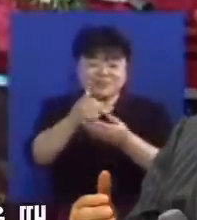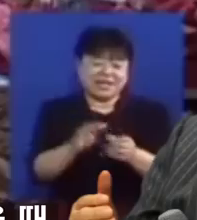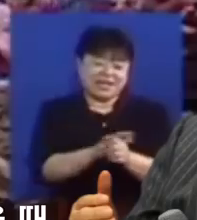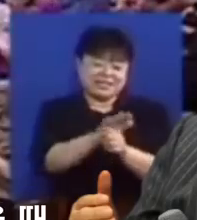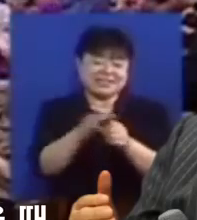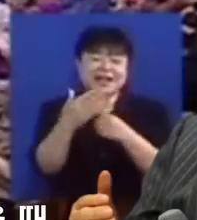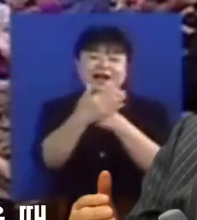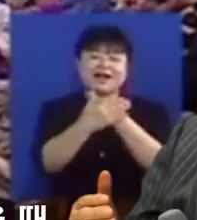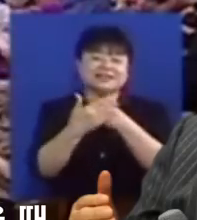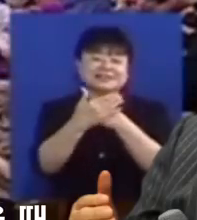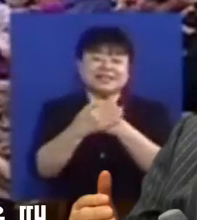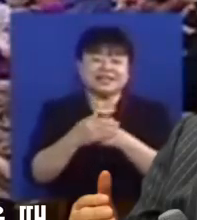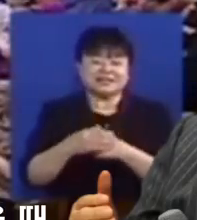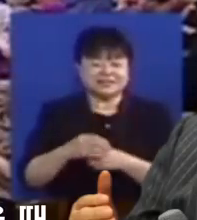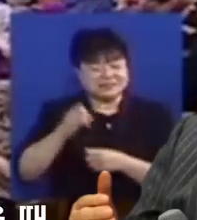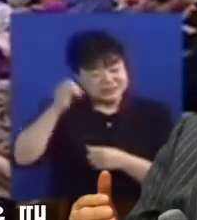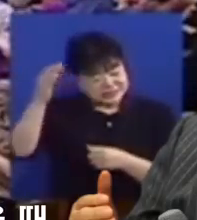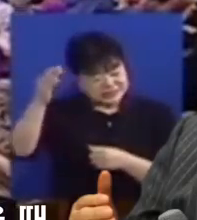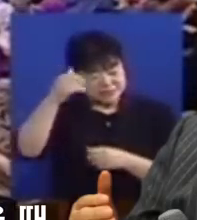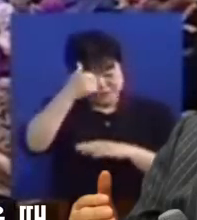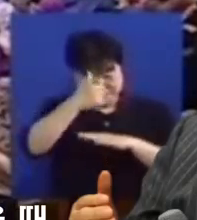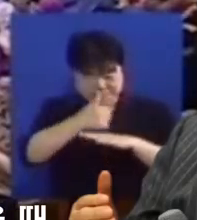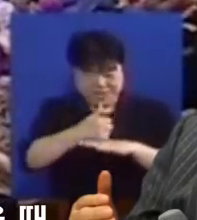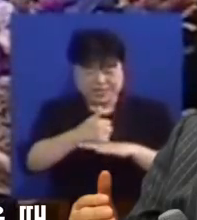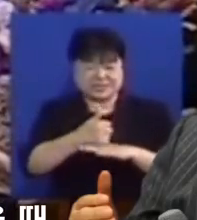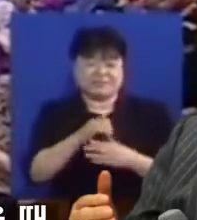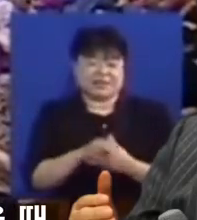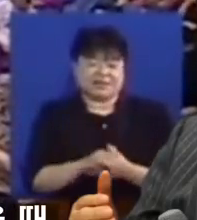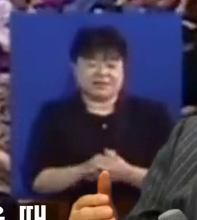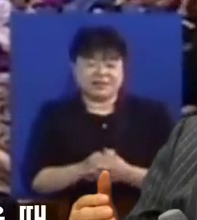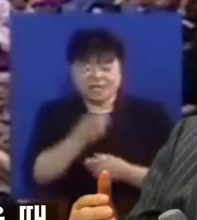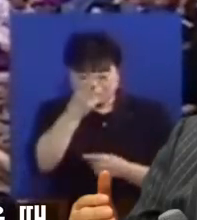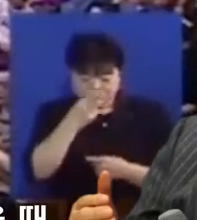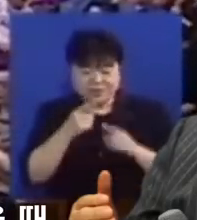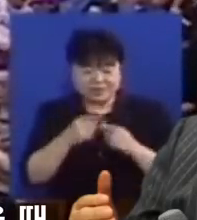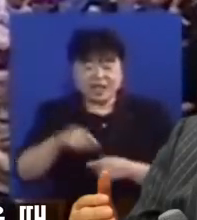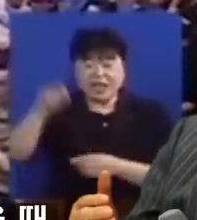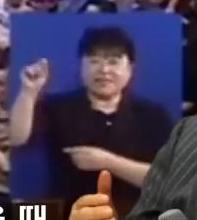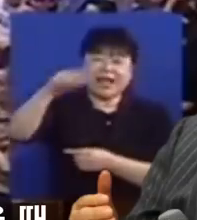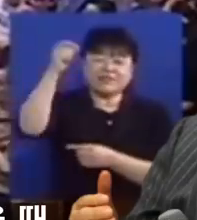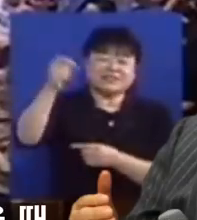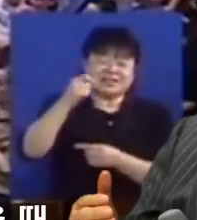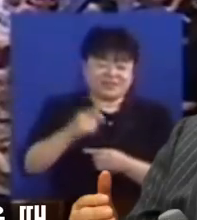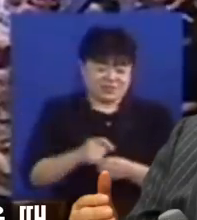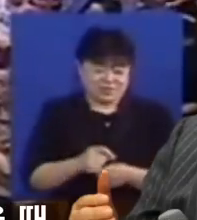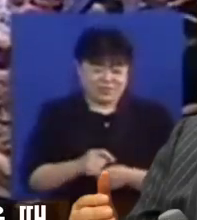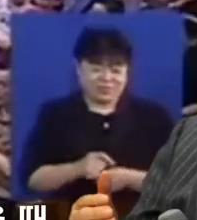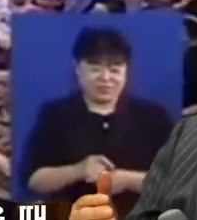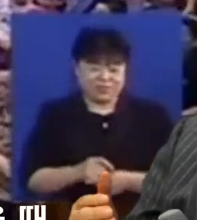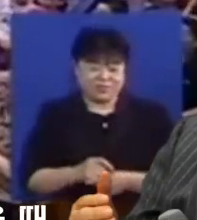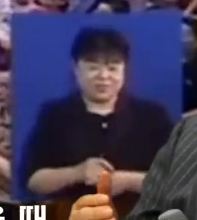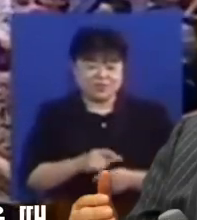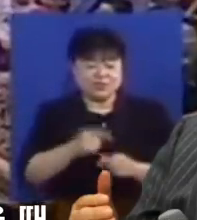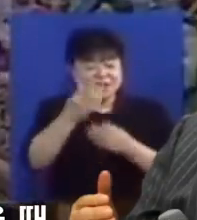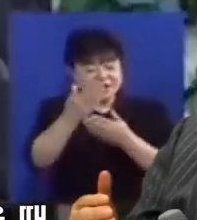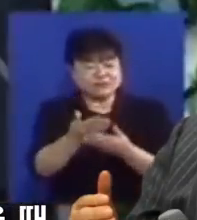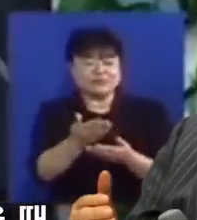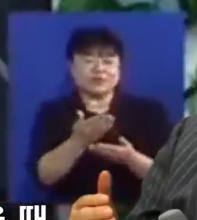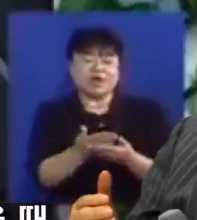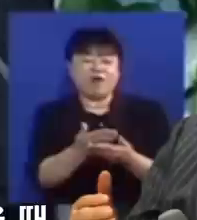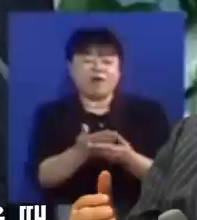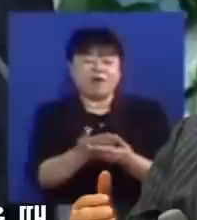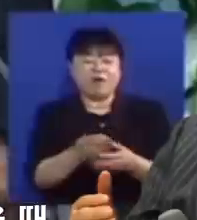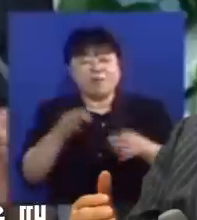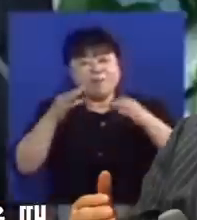사랑과 은혜를 쉽게 잊어버렸습니다. 마지막 예루살렘에 입성할 때 호산나 다윗의 자손이여 장차 세상에 오실